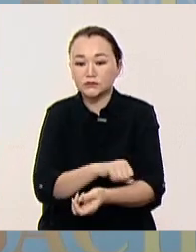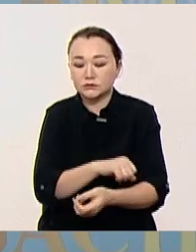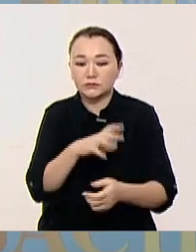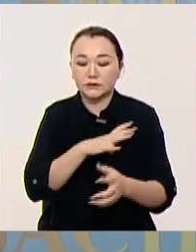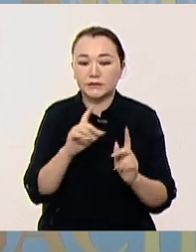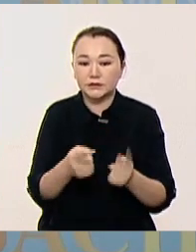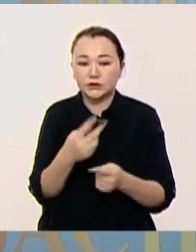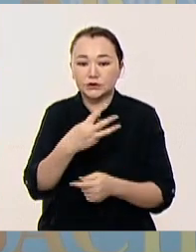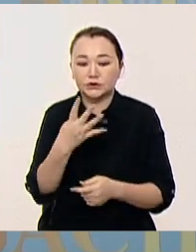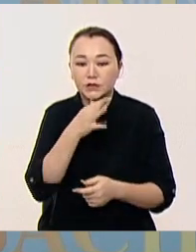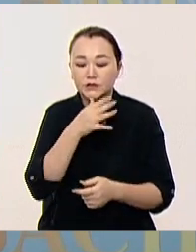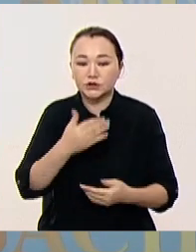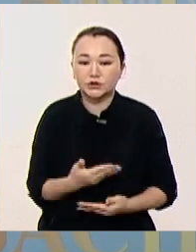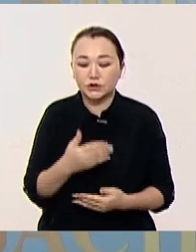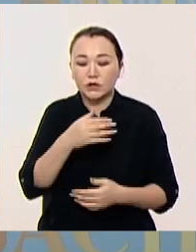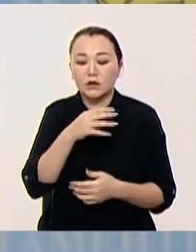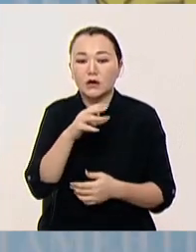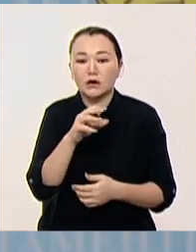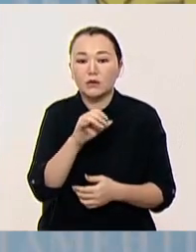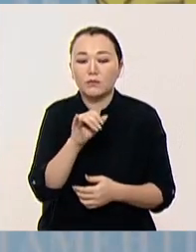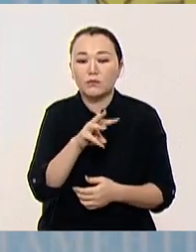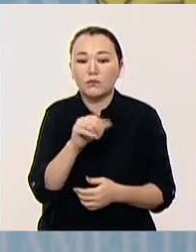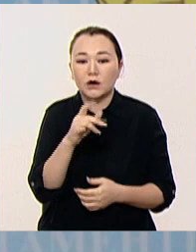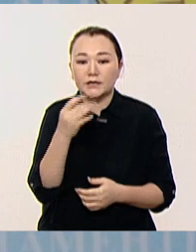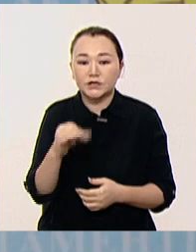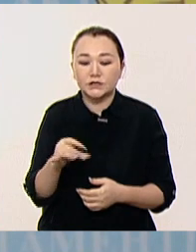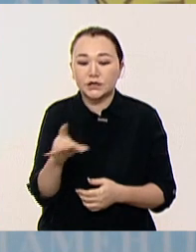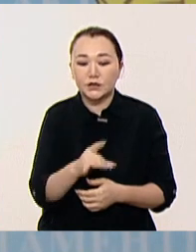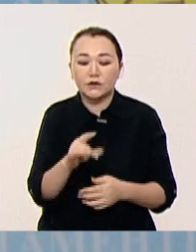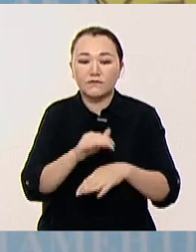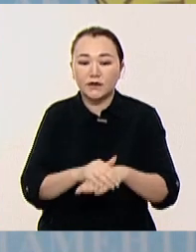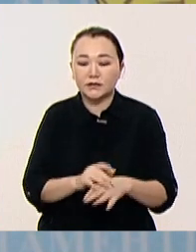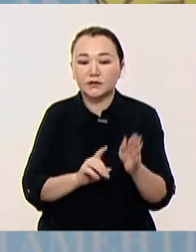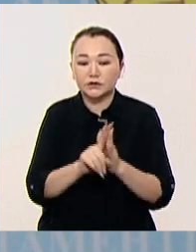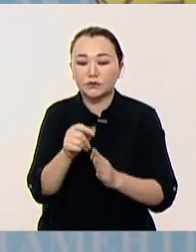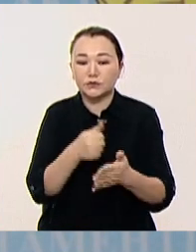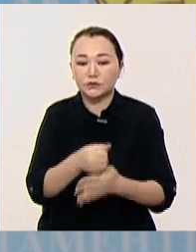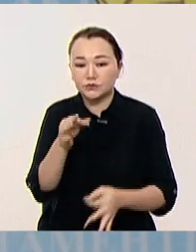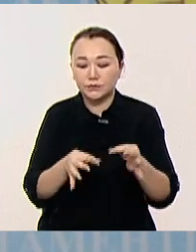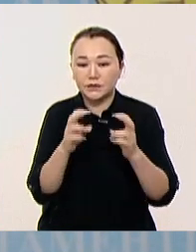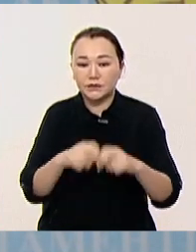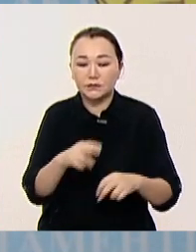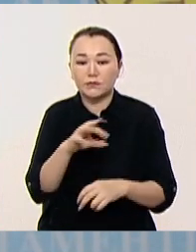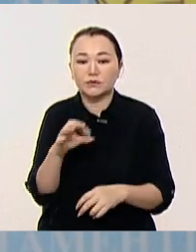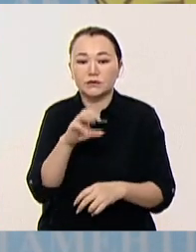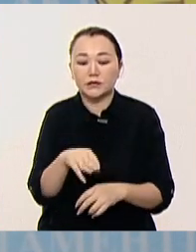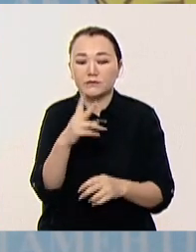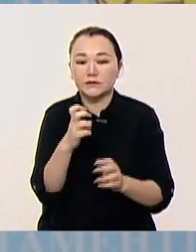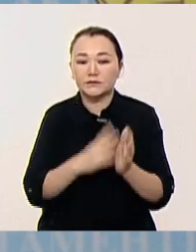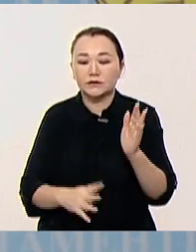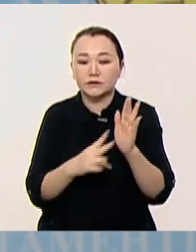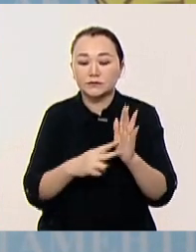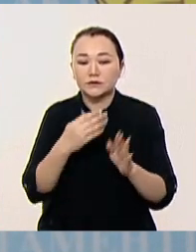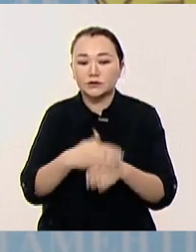задержан 34-летний житель мух Володарского района по данному факту начата досудебное расследование по статье 297